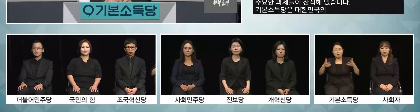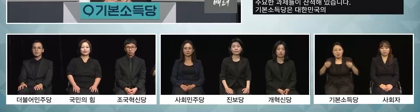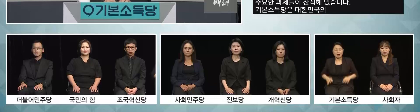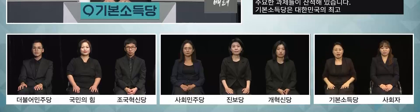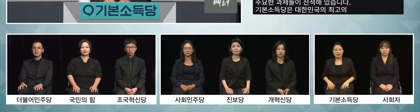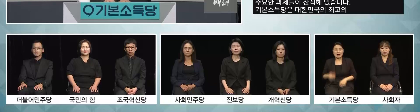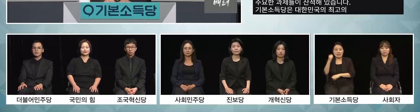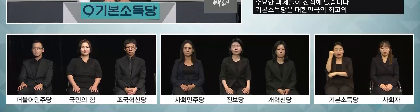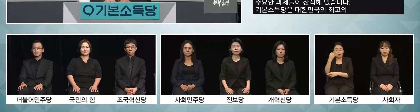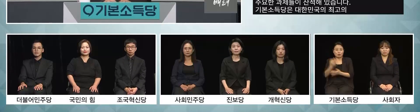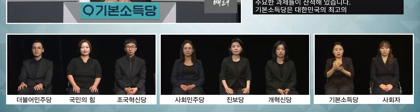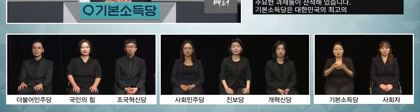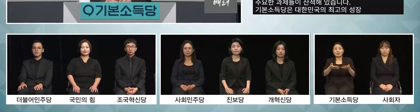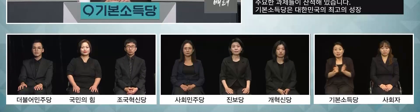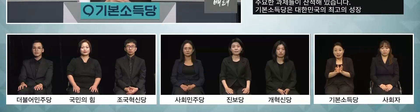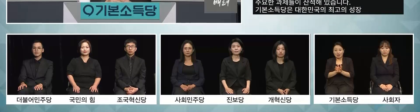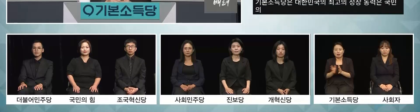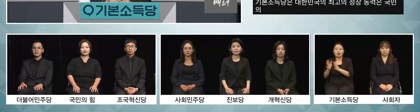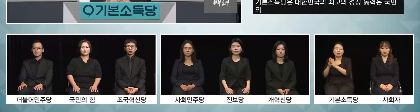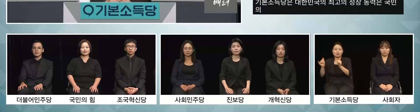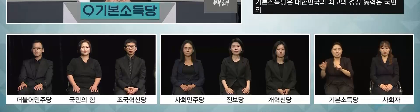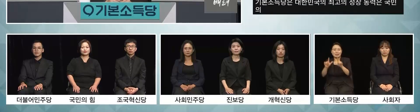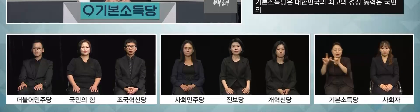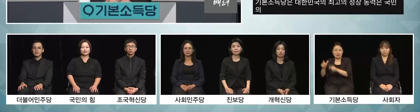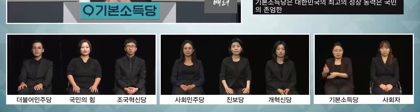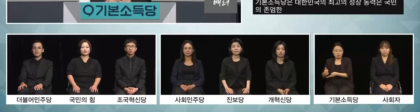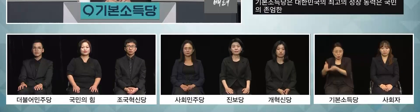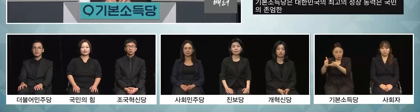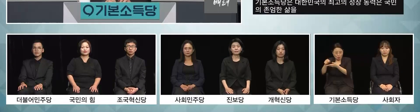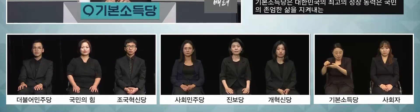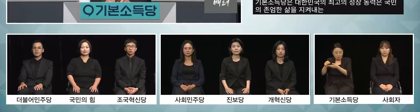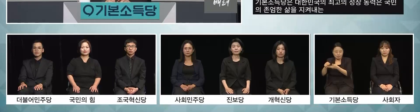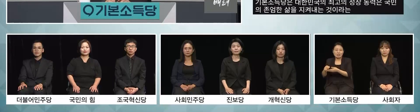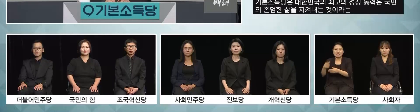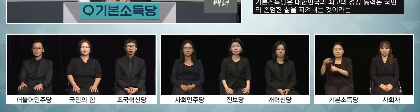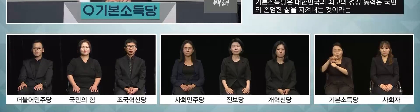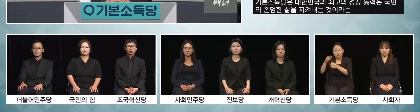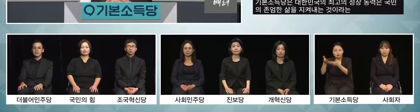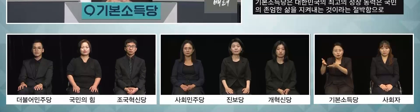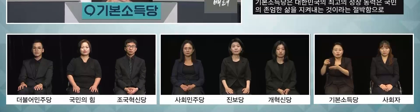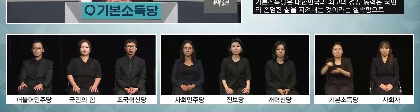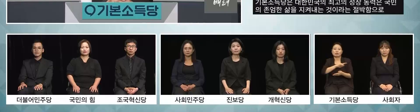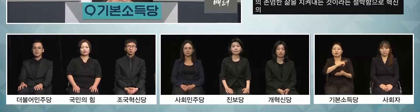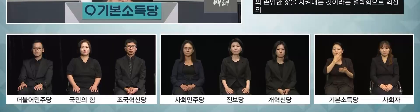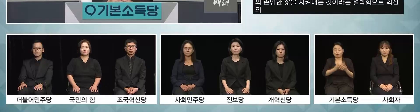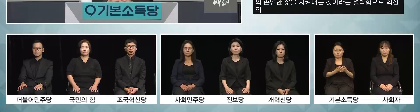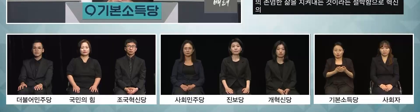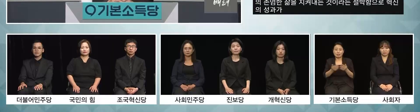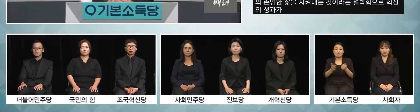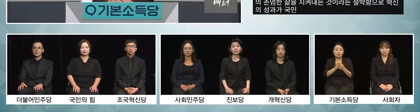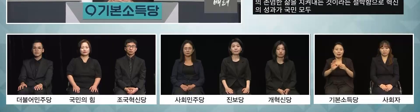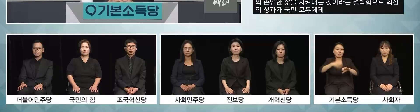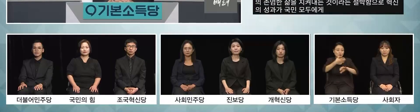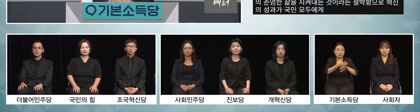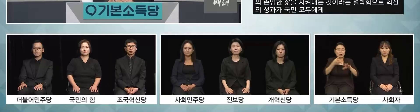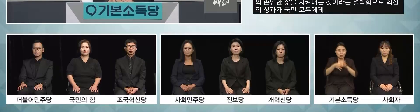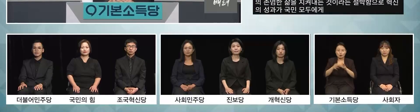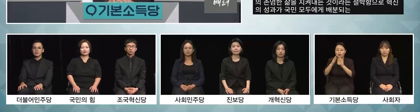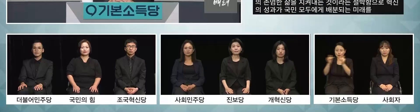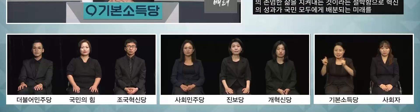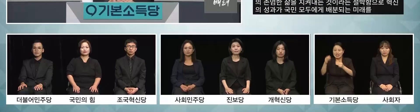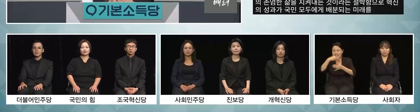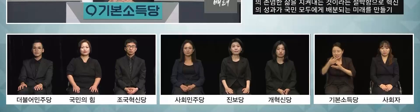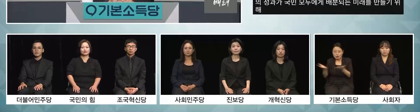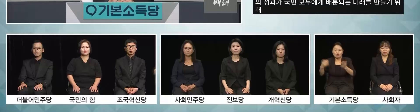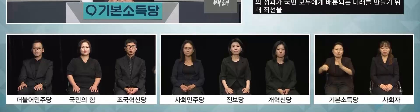성장 동력은 국민의 존엄한 삶을 지켜내는 것이라는 절박함으로 혁신의 성과가 국민 모두에게 배분되는 미래를 만들기 위해